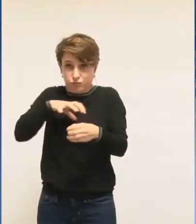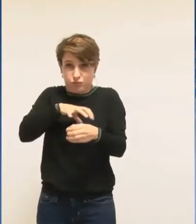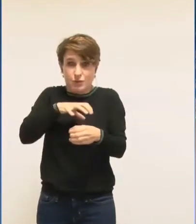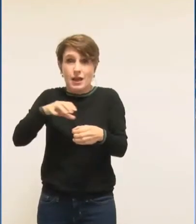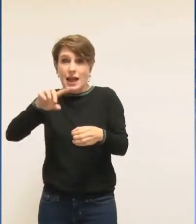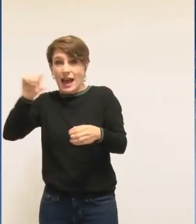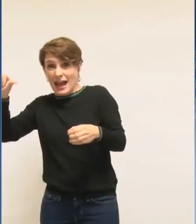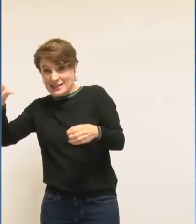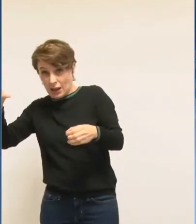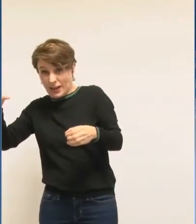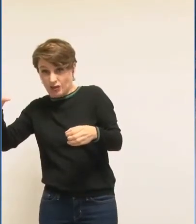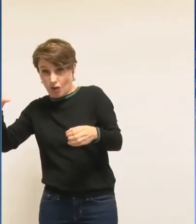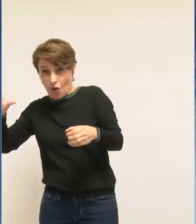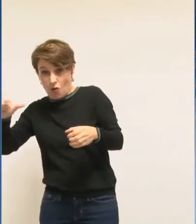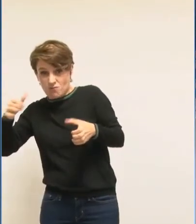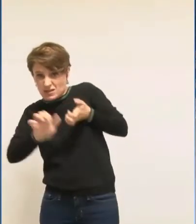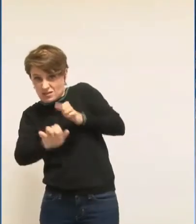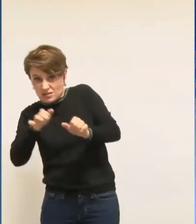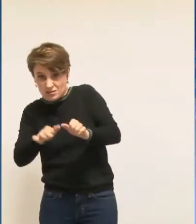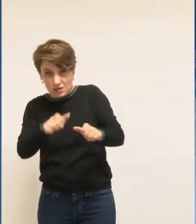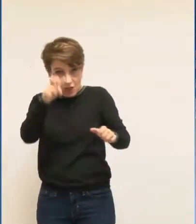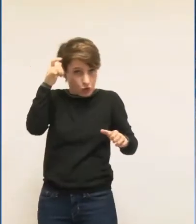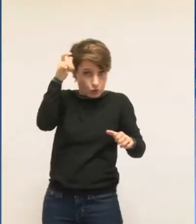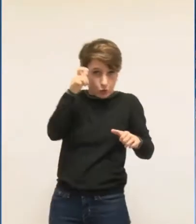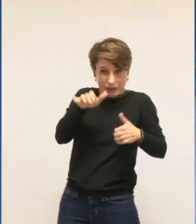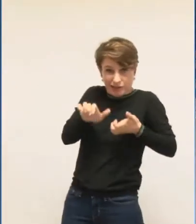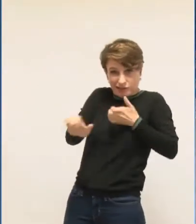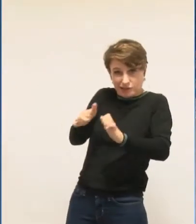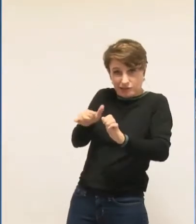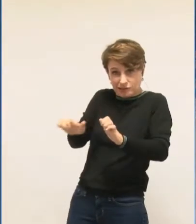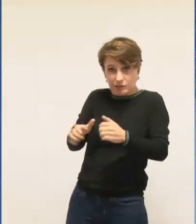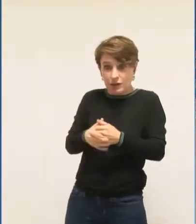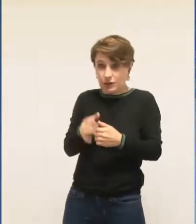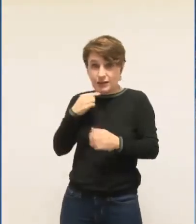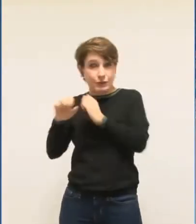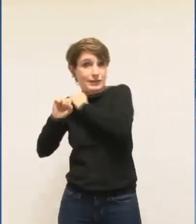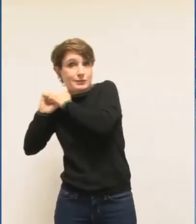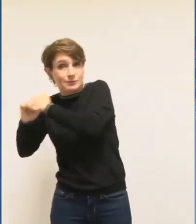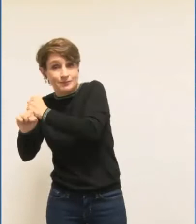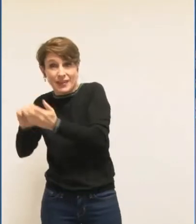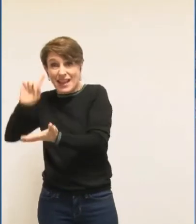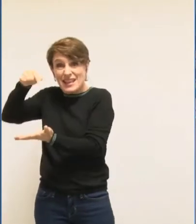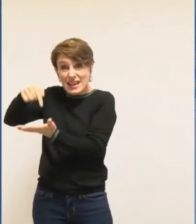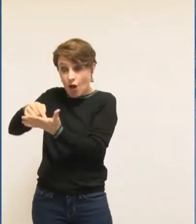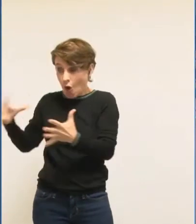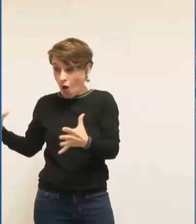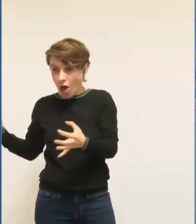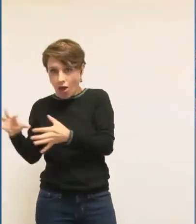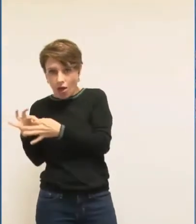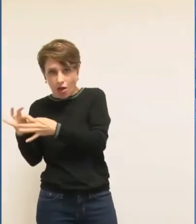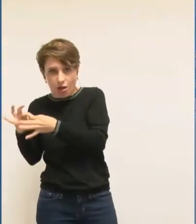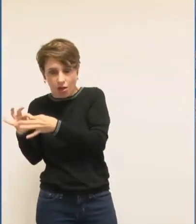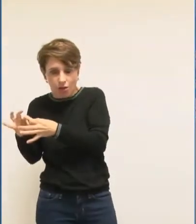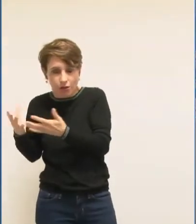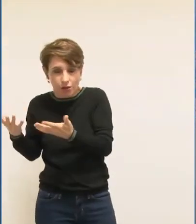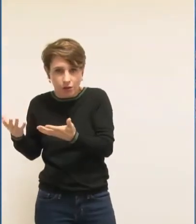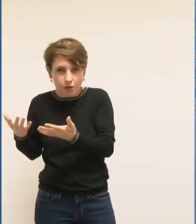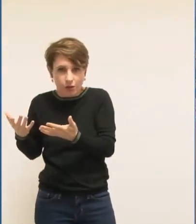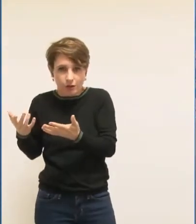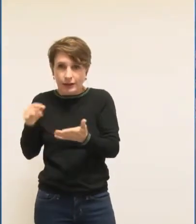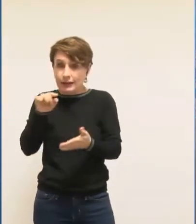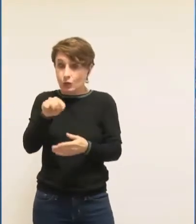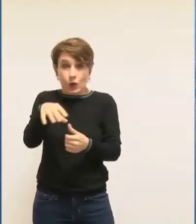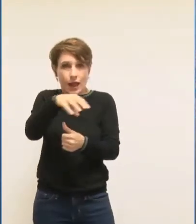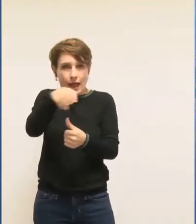de l'Iran pour partie de son commerce, qu'il est plus qu'incertain de nos jours, et enfin, il est dans l'obligation